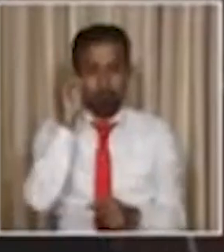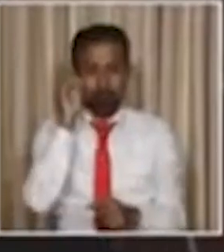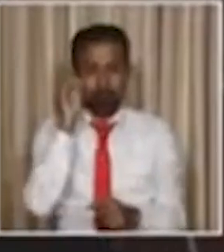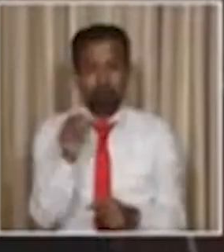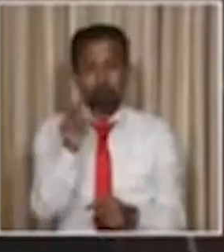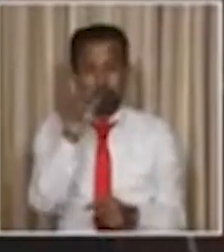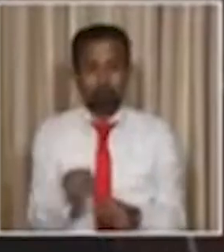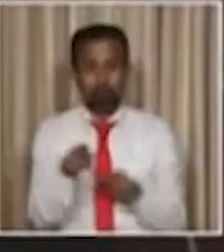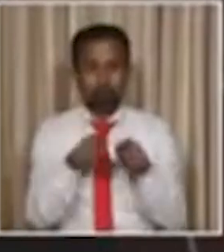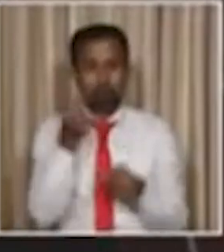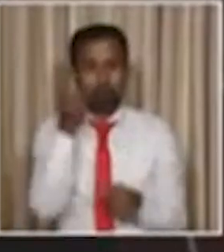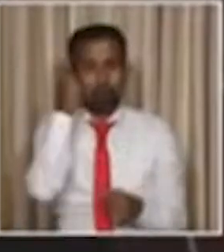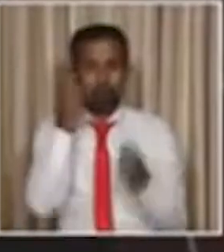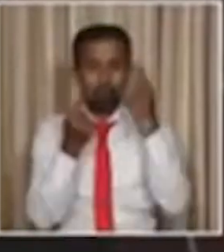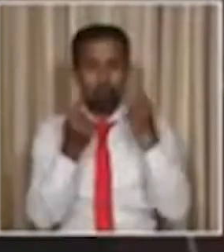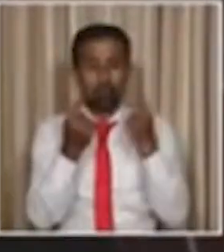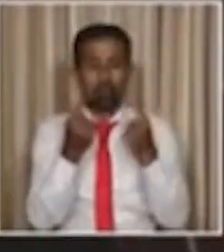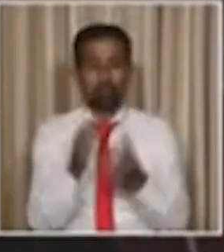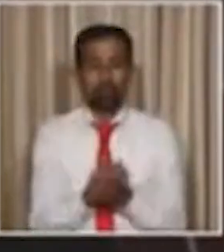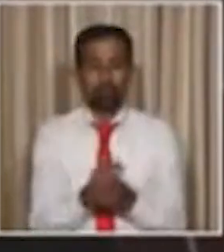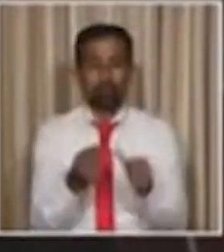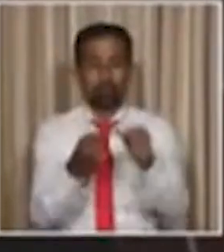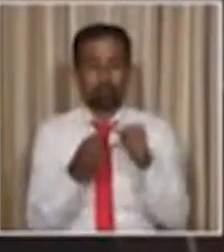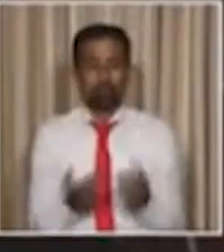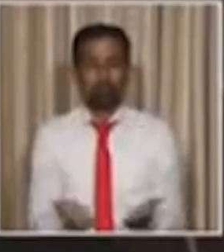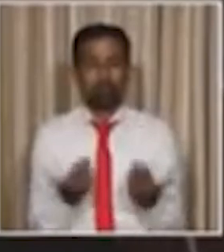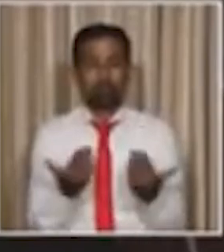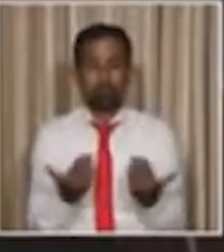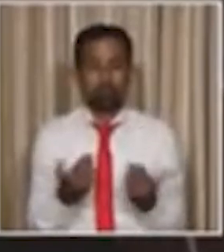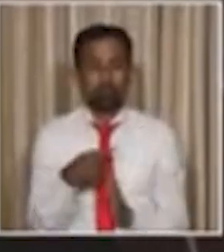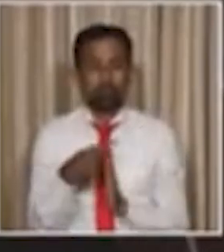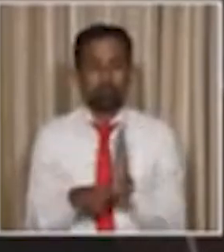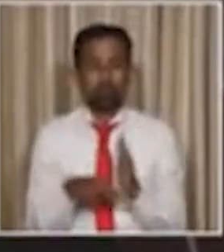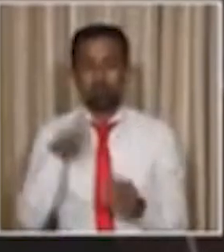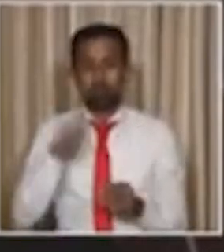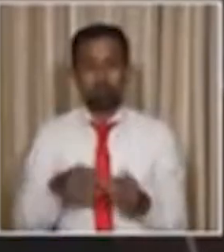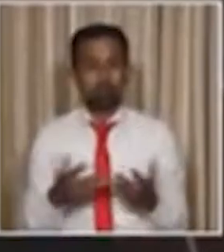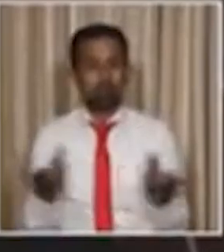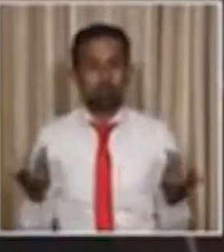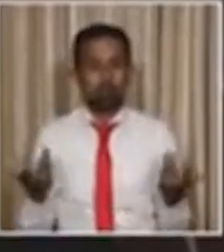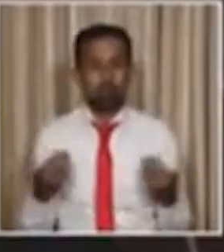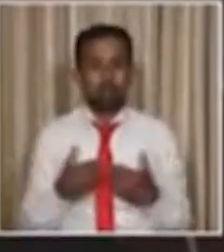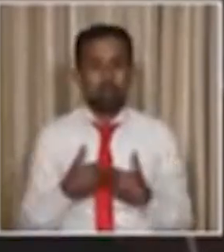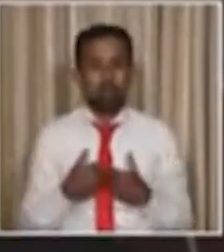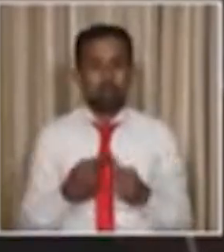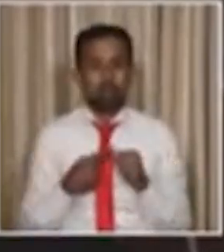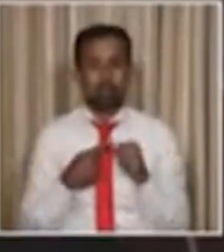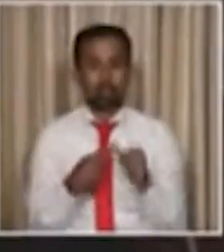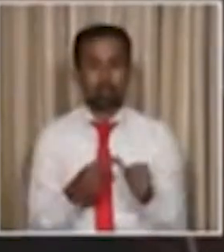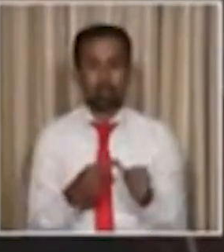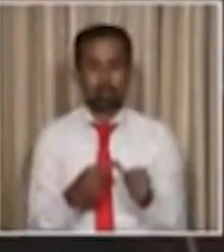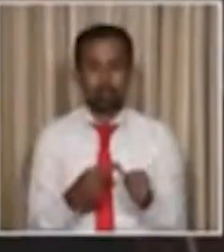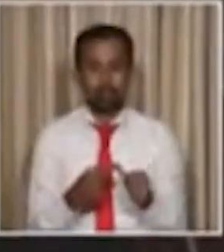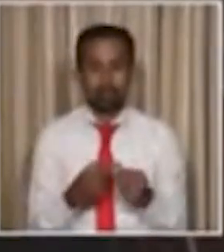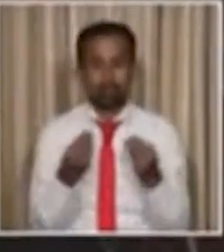හැබැයි එතුමාට එහෙම හිතුව එතුමාගේ උත්තර ක්‍රියාත්මක කරන්න මේ රටේ ජනවරමක් නැහැ. හැබැයි අපිට ඊට පිළිතුරු දෙන්න